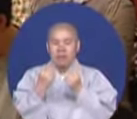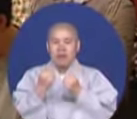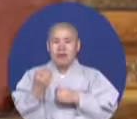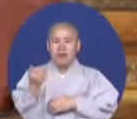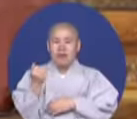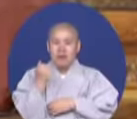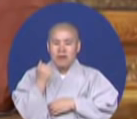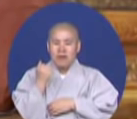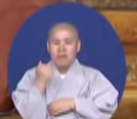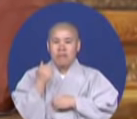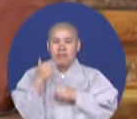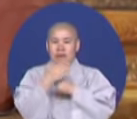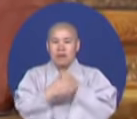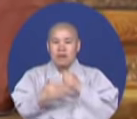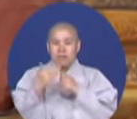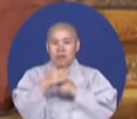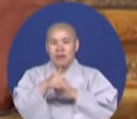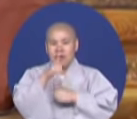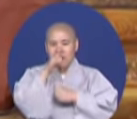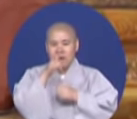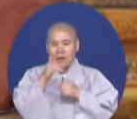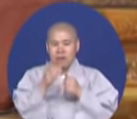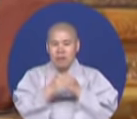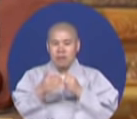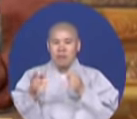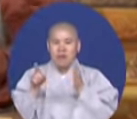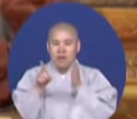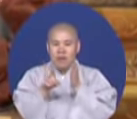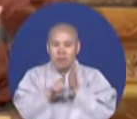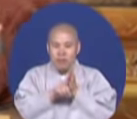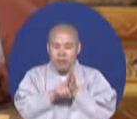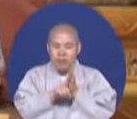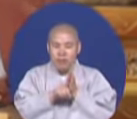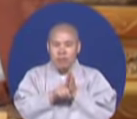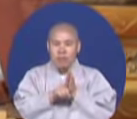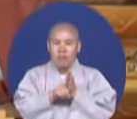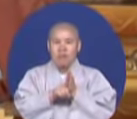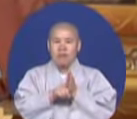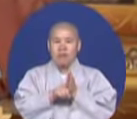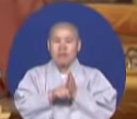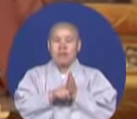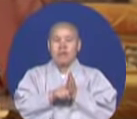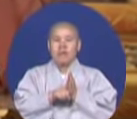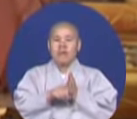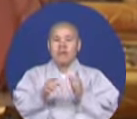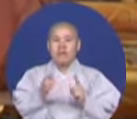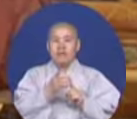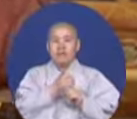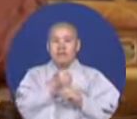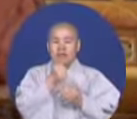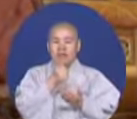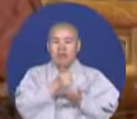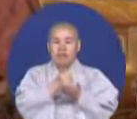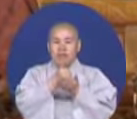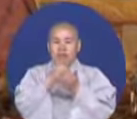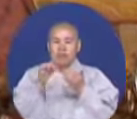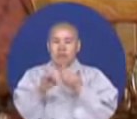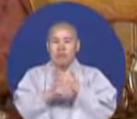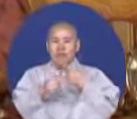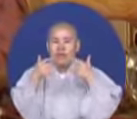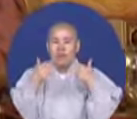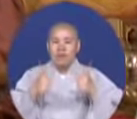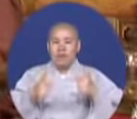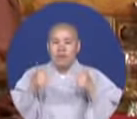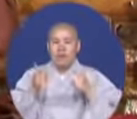있고 그러니까 그것을 이제 믿고 부처님을 딱 모시면 언제나 부처님이